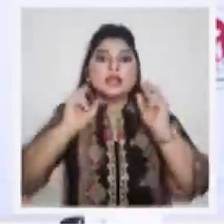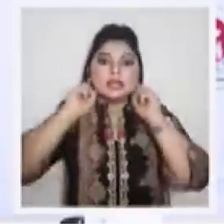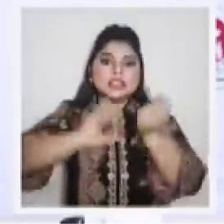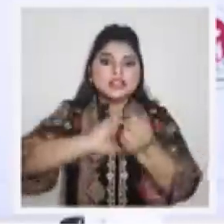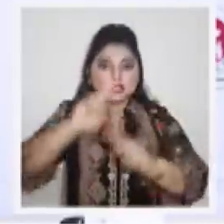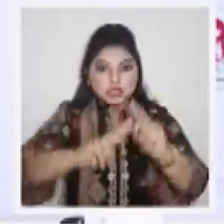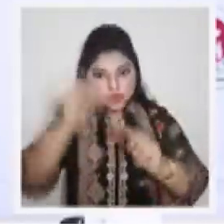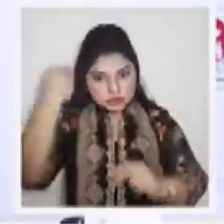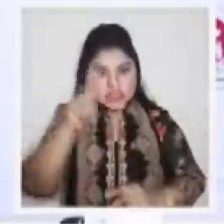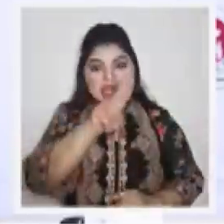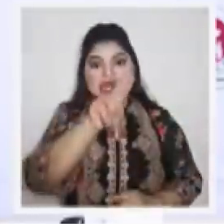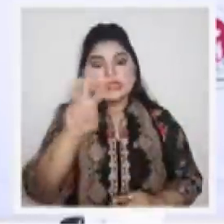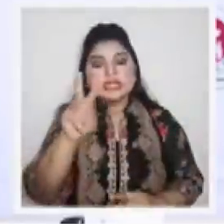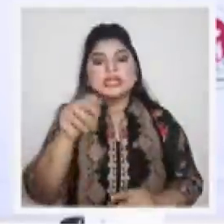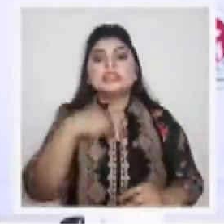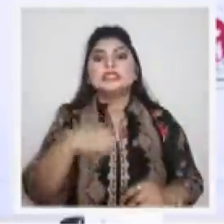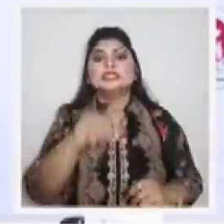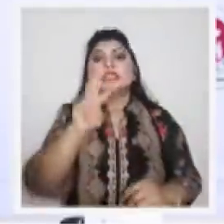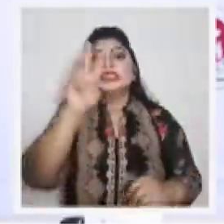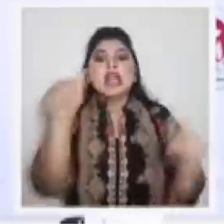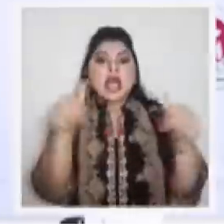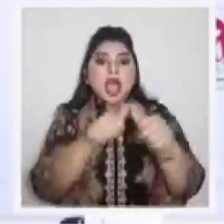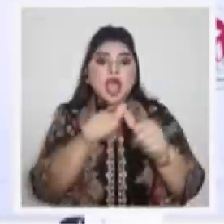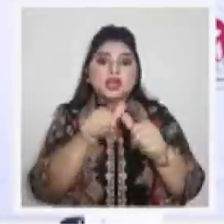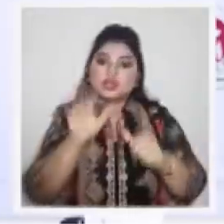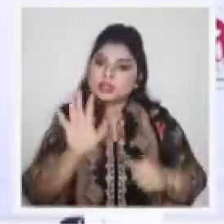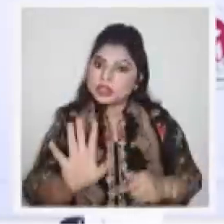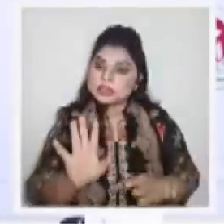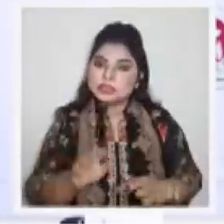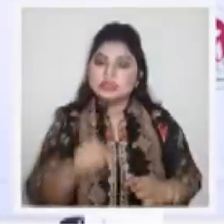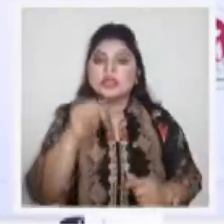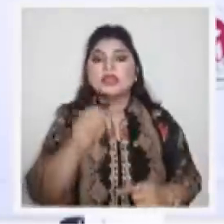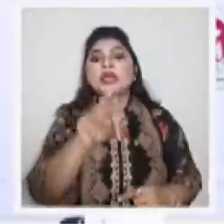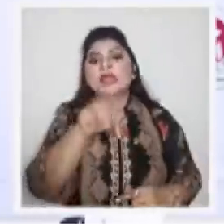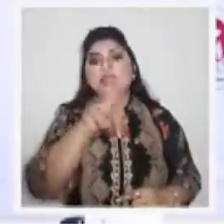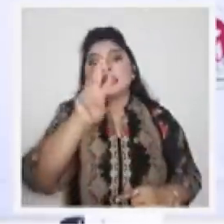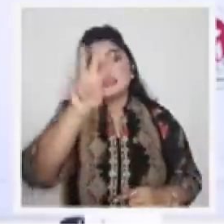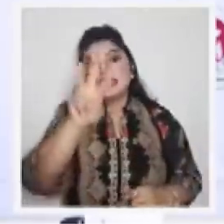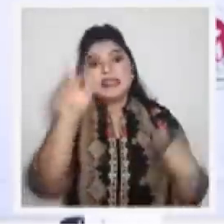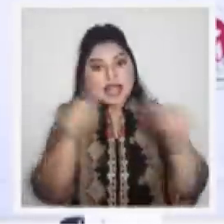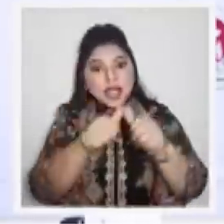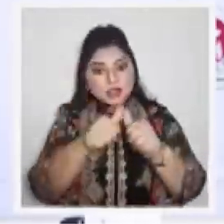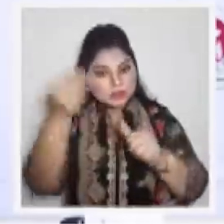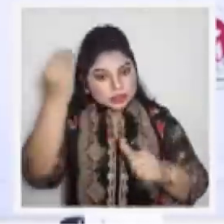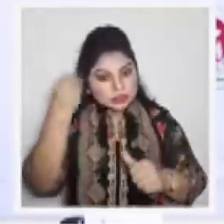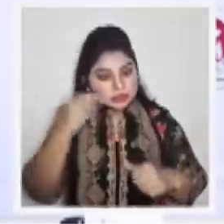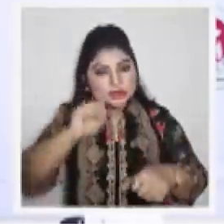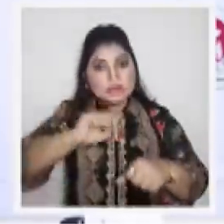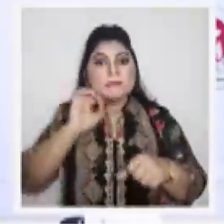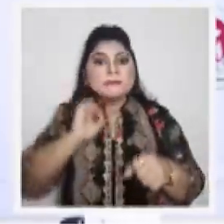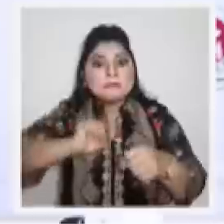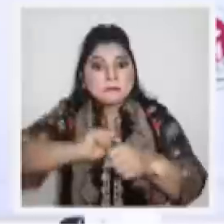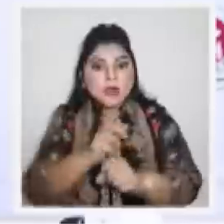আরেকটি বিষয়ে আপনাদেরকে জানাতে চাই, WHO সিচুয়েশন রিপোর্ট 23, যেটা 3 আগস্ট পর্যন্ত করা